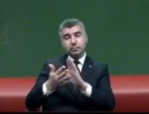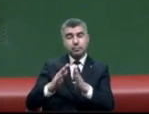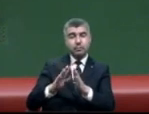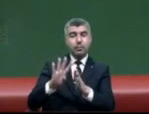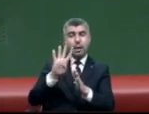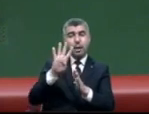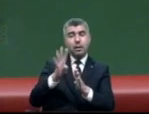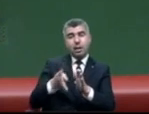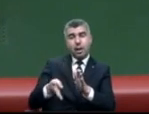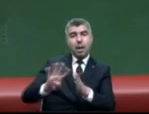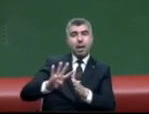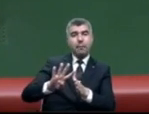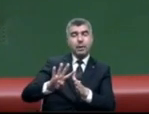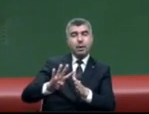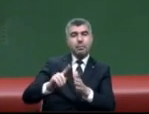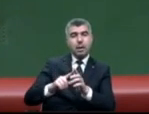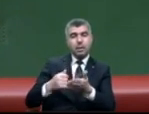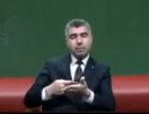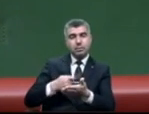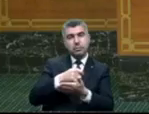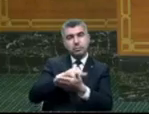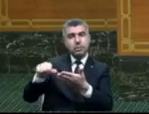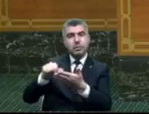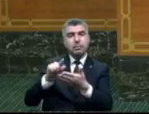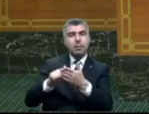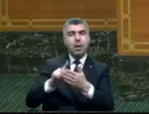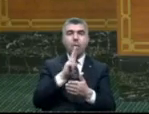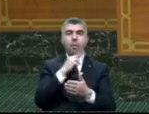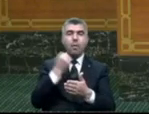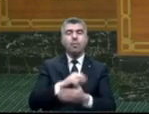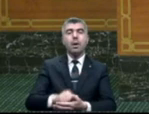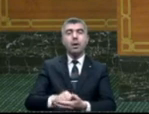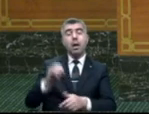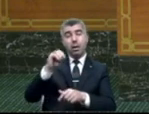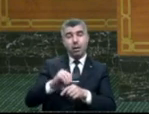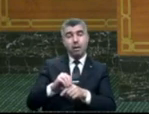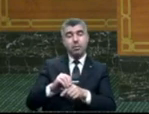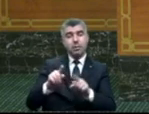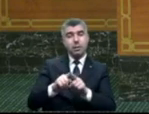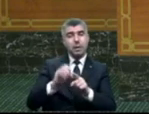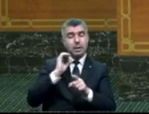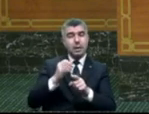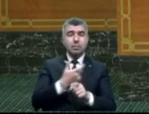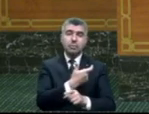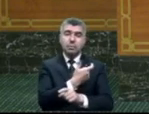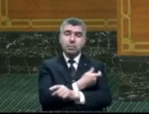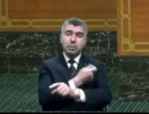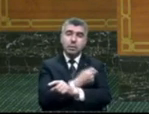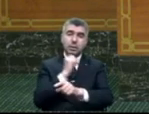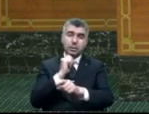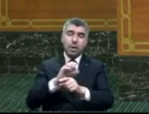ديال 4,000 درهم، يعني مساهمة ديال الدولة اللي هي مباشرة، دعم وتنظيم وتقنين عملية التلقيح